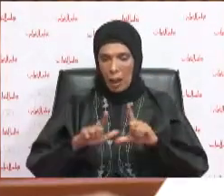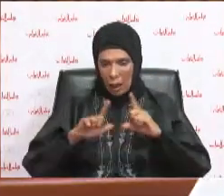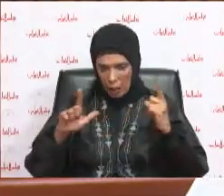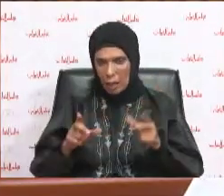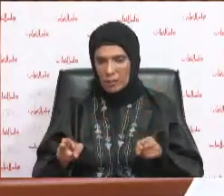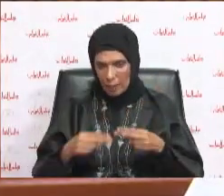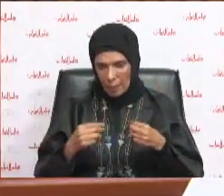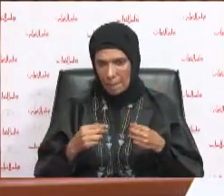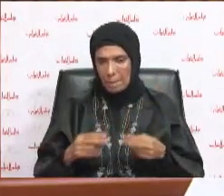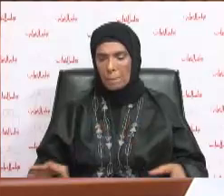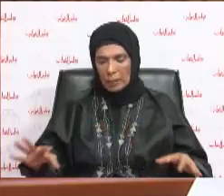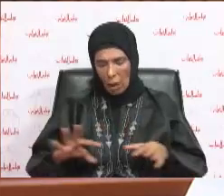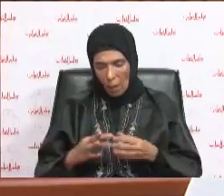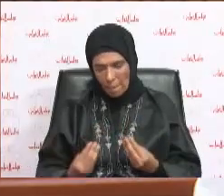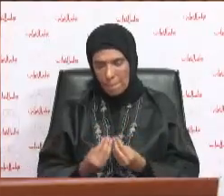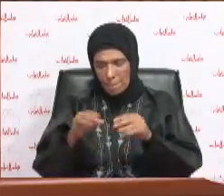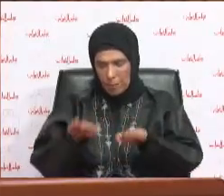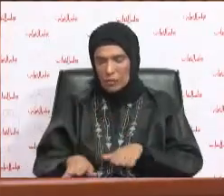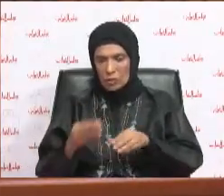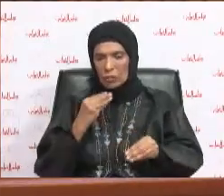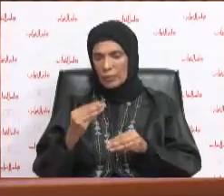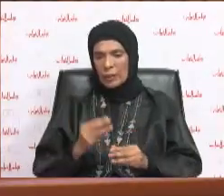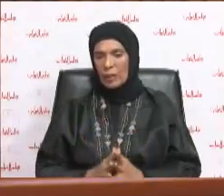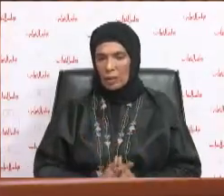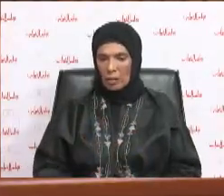بموافقة بالتوافق مع مجلس الشورى، فلا في